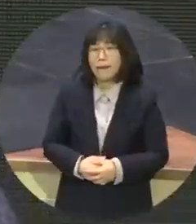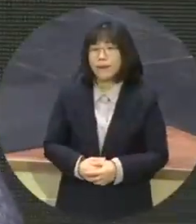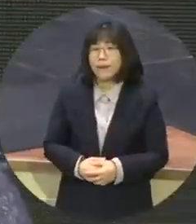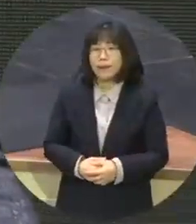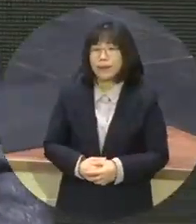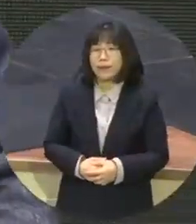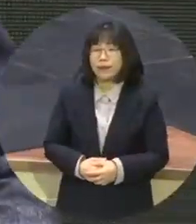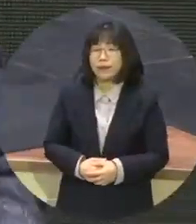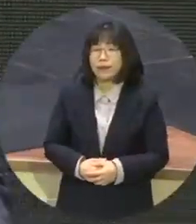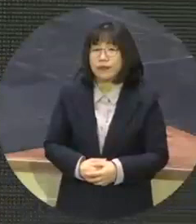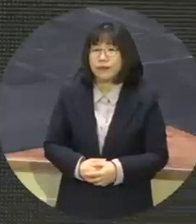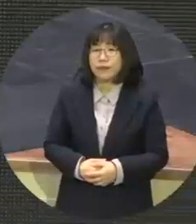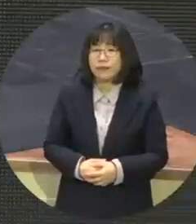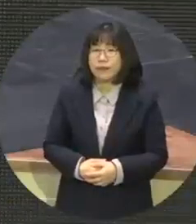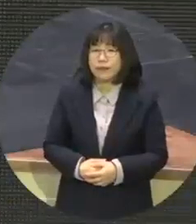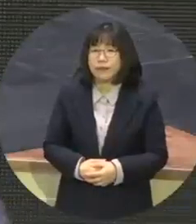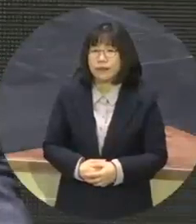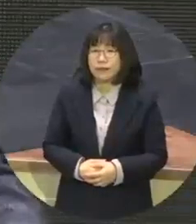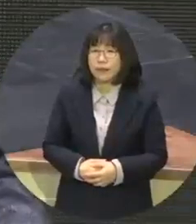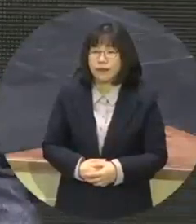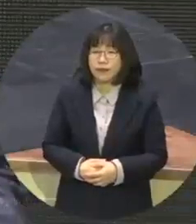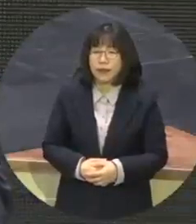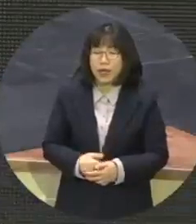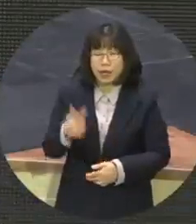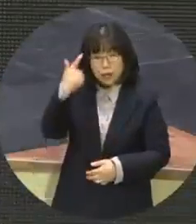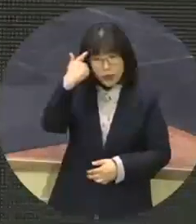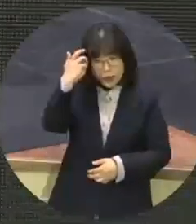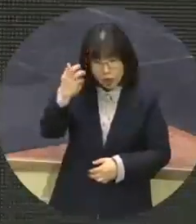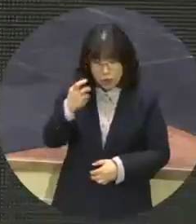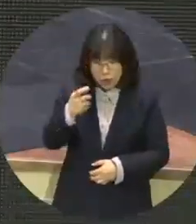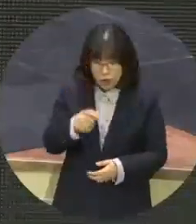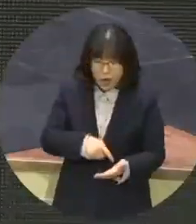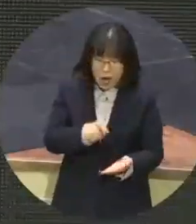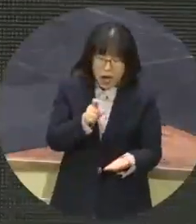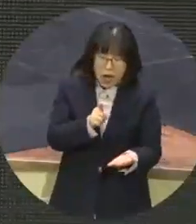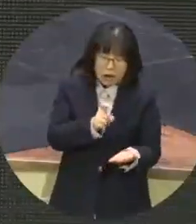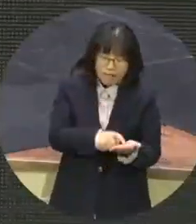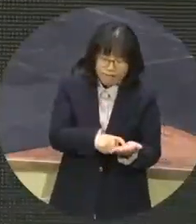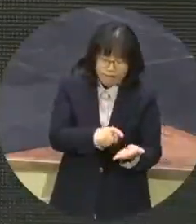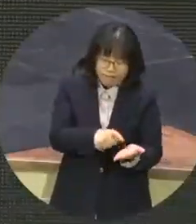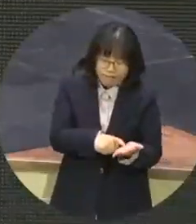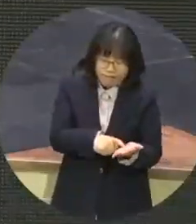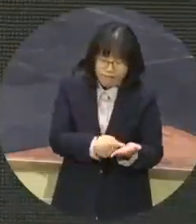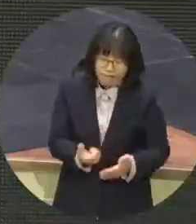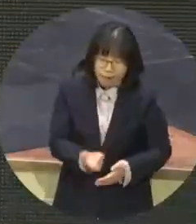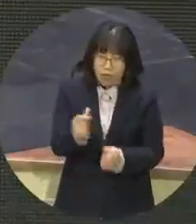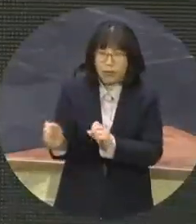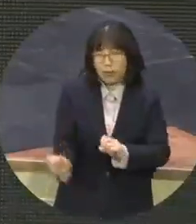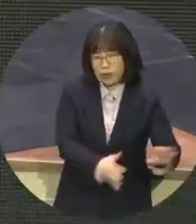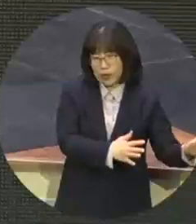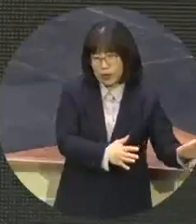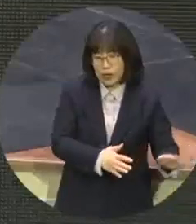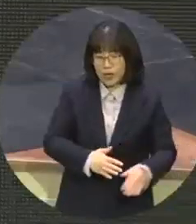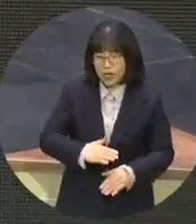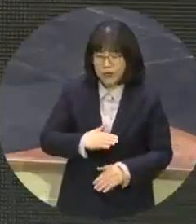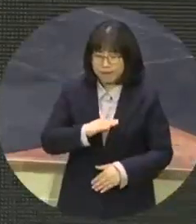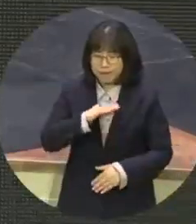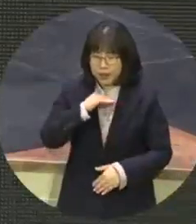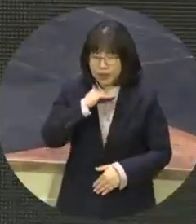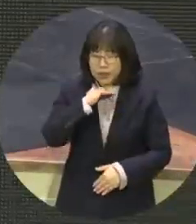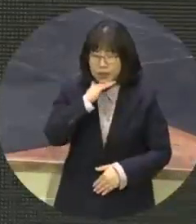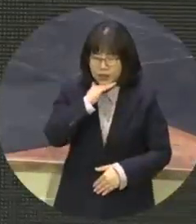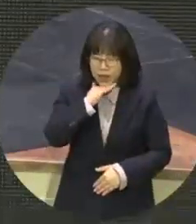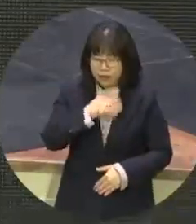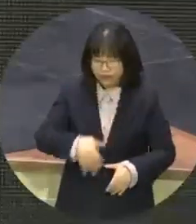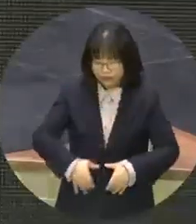그러니까 영계 성도들 오늘 본문 말씀을 통해서 영적인 조급증에서 완전히 빠져나오시기 바랍니다. 초급정, 하나님의